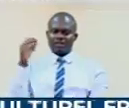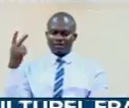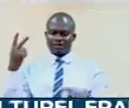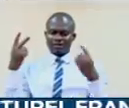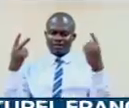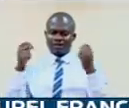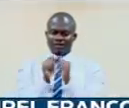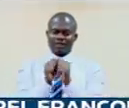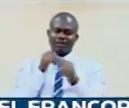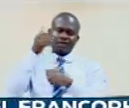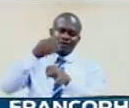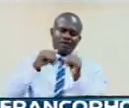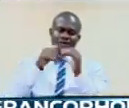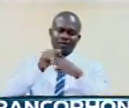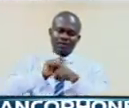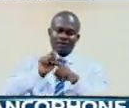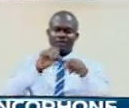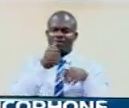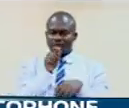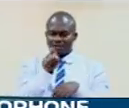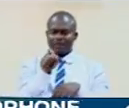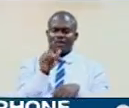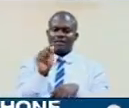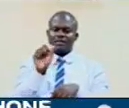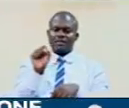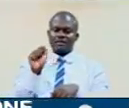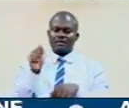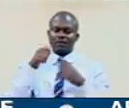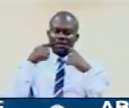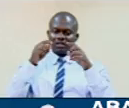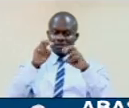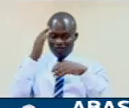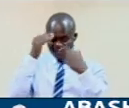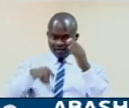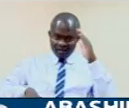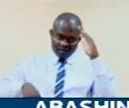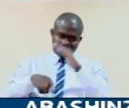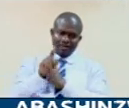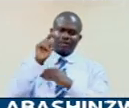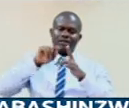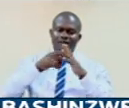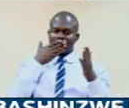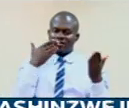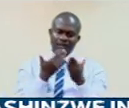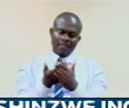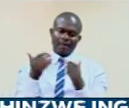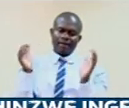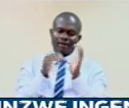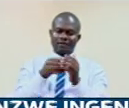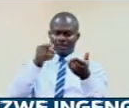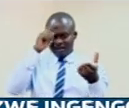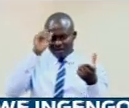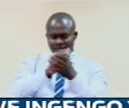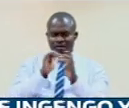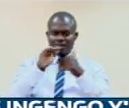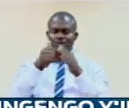kuri kimwe. Nyuma y'uyu mukino umutoza w'ikipe ya Rayon Sport Kasambungo ngo Andre atangaje ko kuba atsinze uyu mukino ari intangiriro nziza, ndetse anatanga icyizere ku